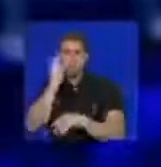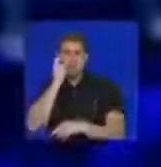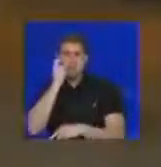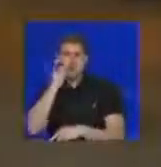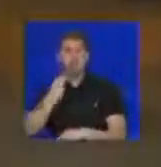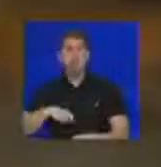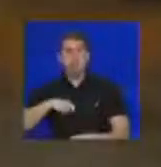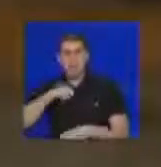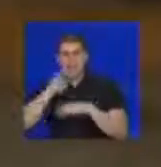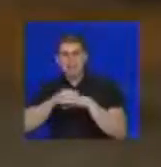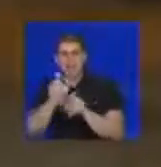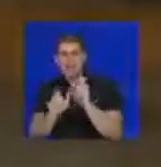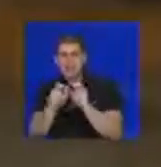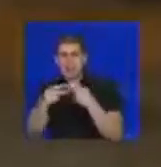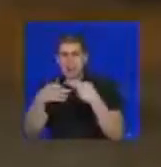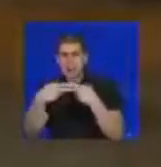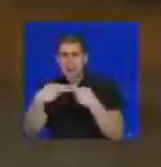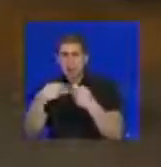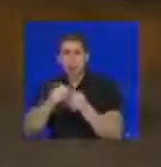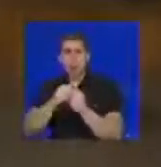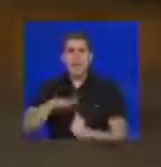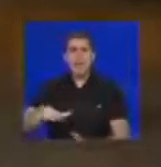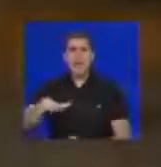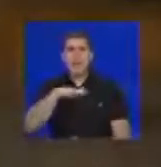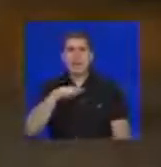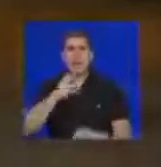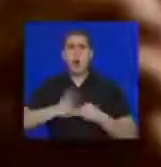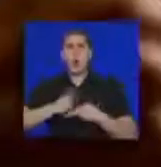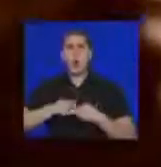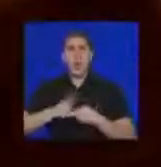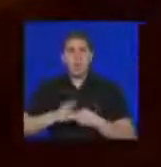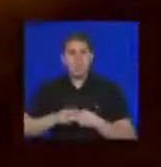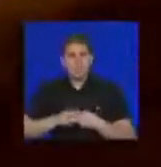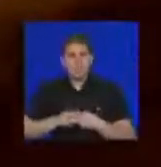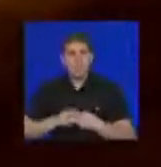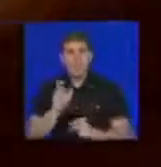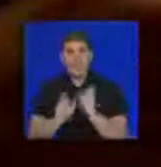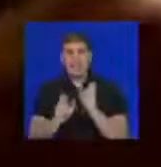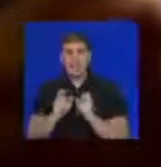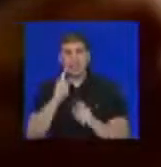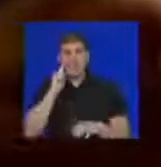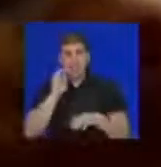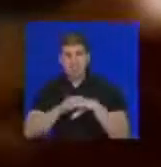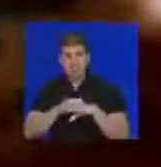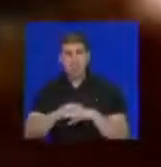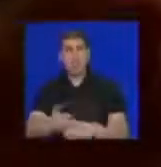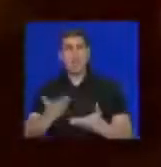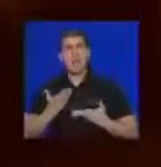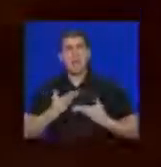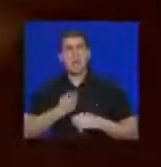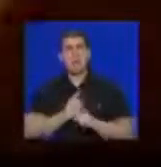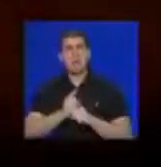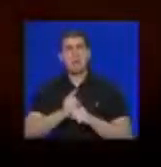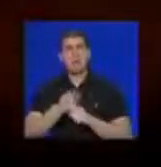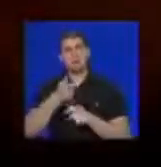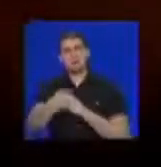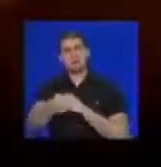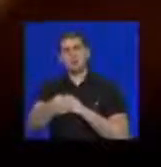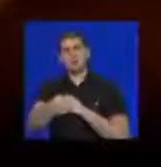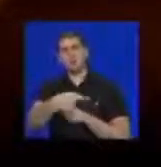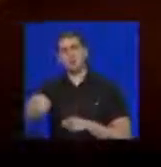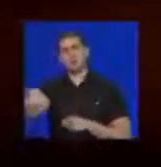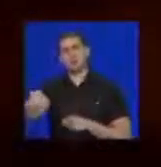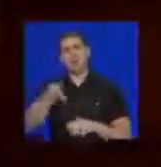יאתר אזרחים שבאו במגע או היו באזור של אותם חולים, ואזרחים שיאותרו באיכונים יקבלו התראות המנחות